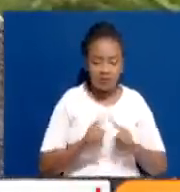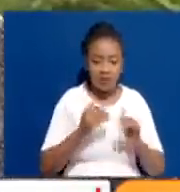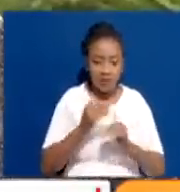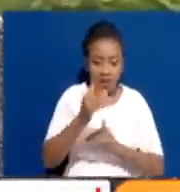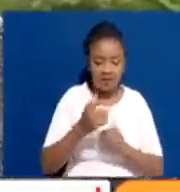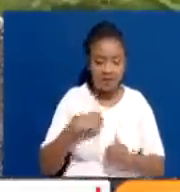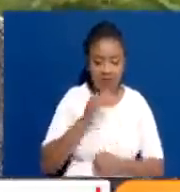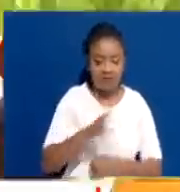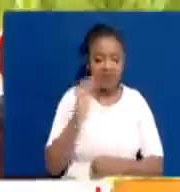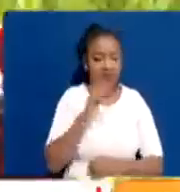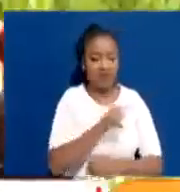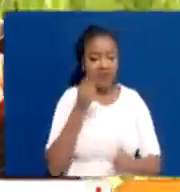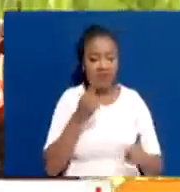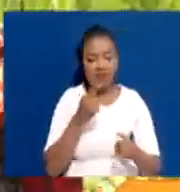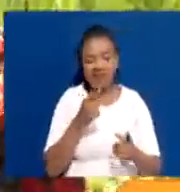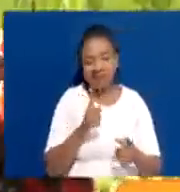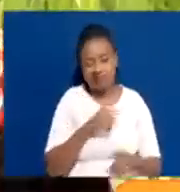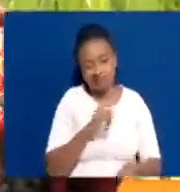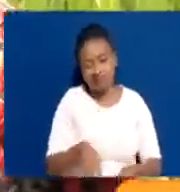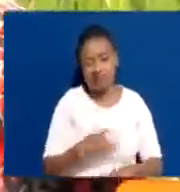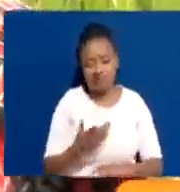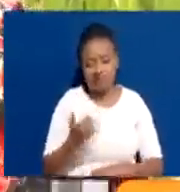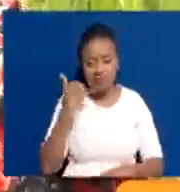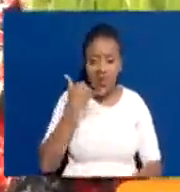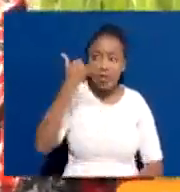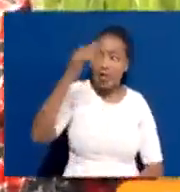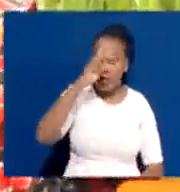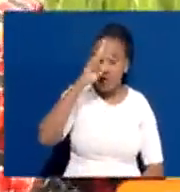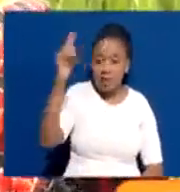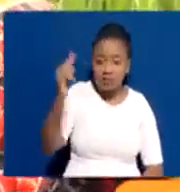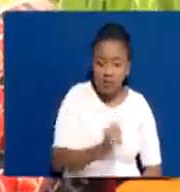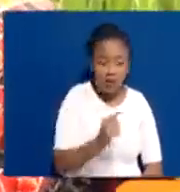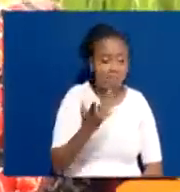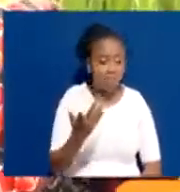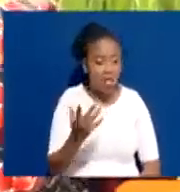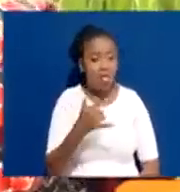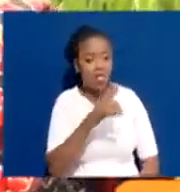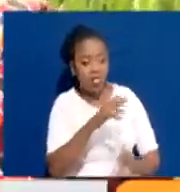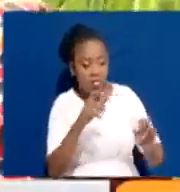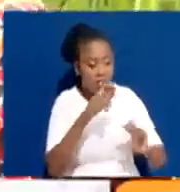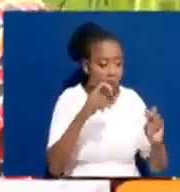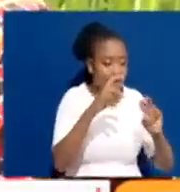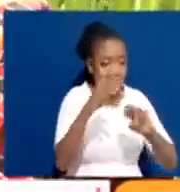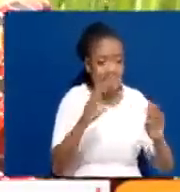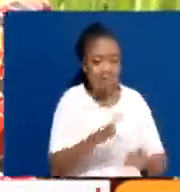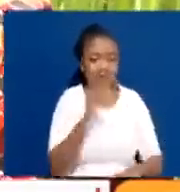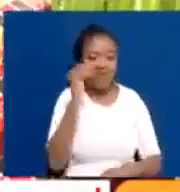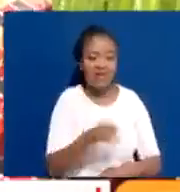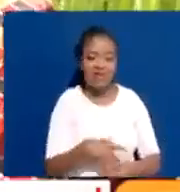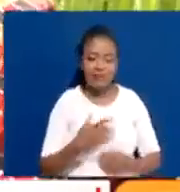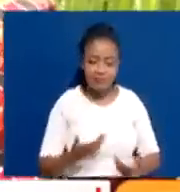tukajua ilikuwa yani mbaya. Baada ya kupigia polisi, polisi wakakuja. Wakaweza kufungua gari.